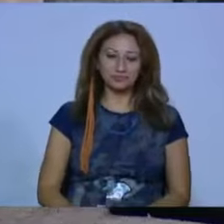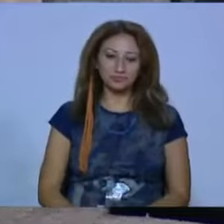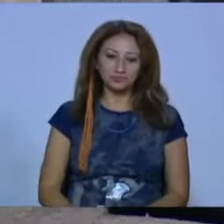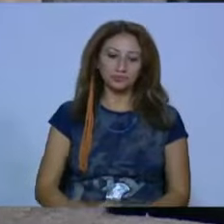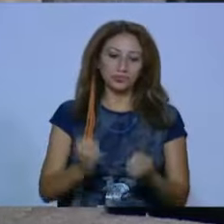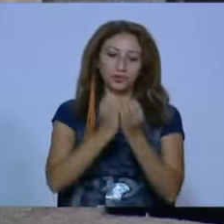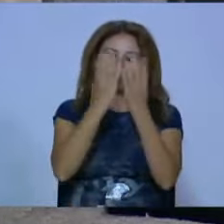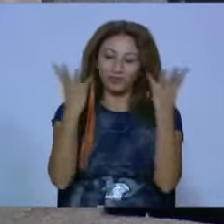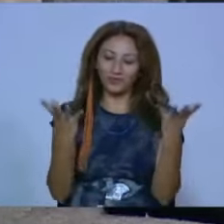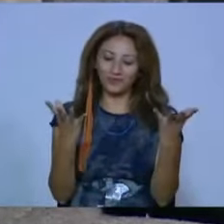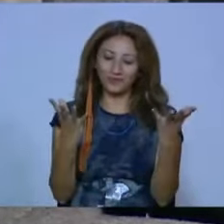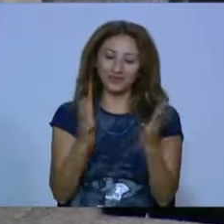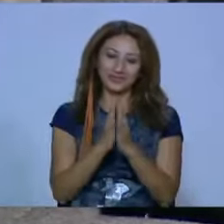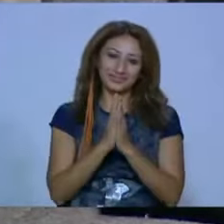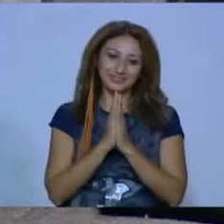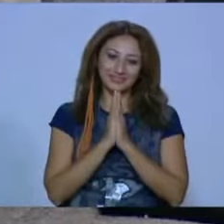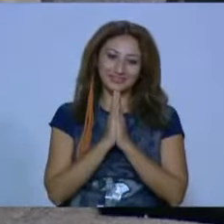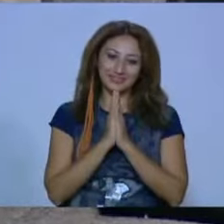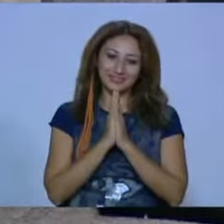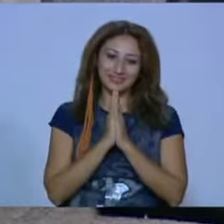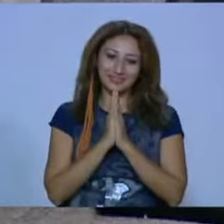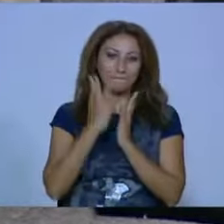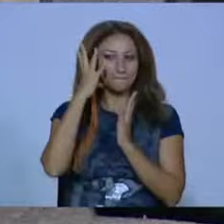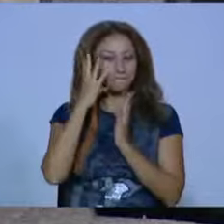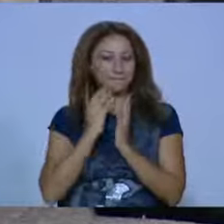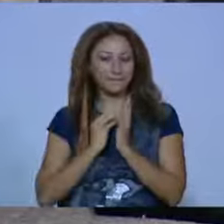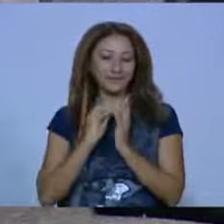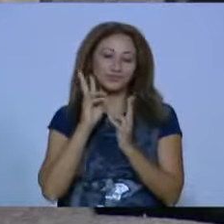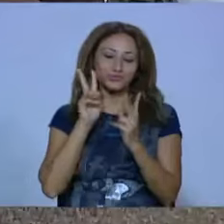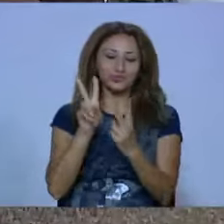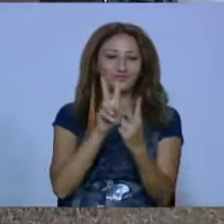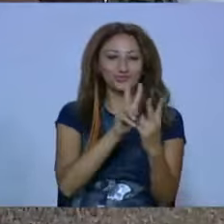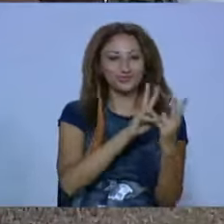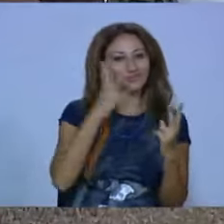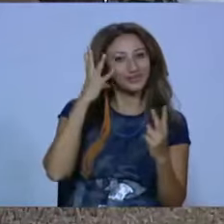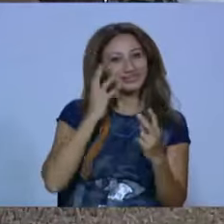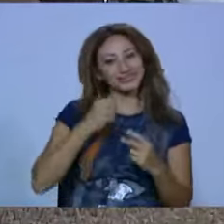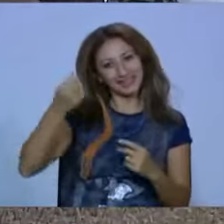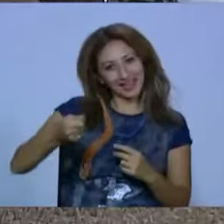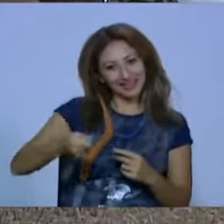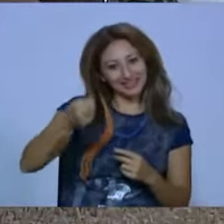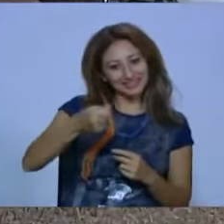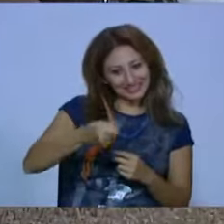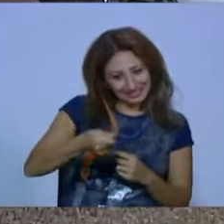ونورتونا وشرفتونا و سعداء جدا بوجودها معانا ان شاء الله. اهلا بيك.